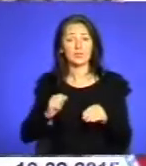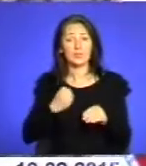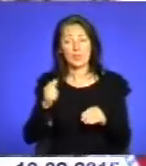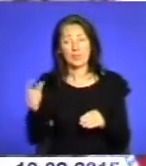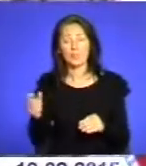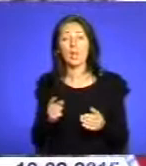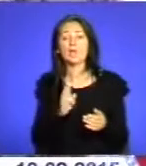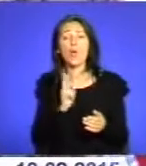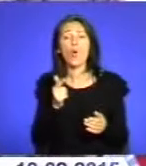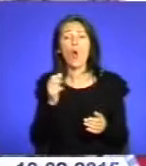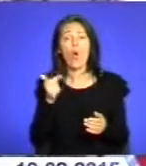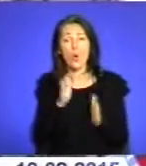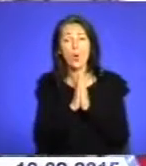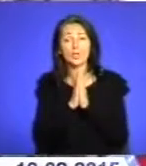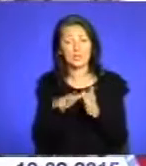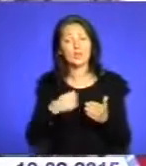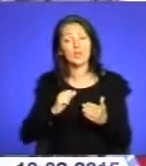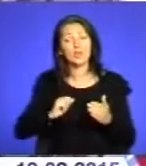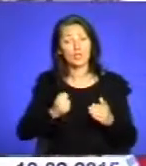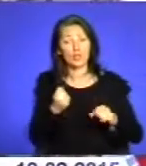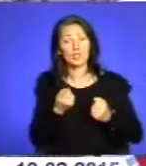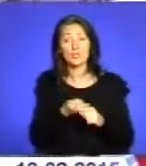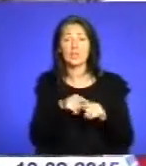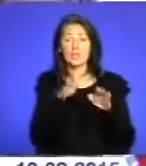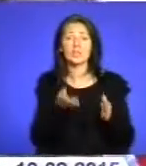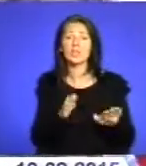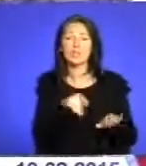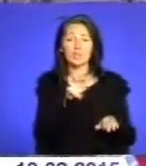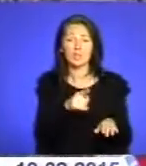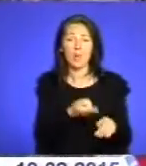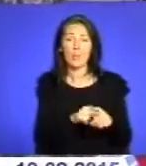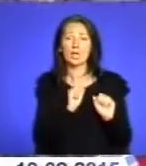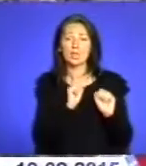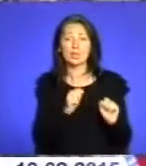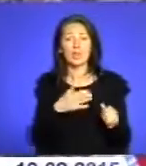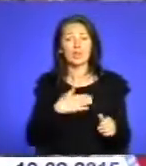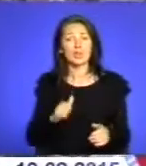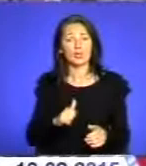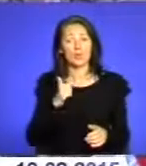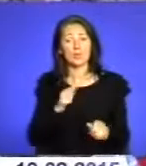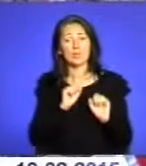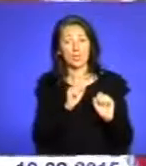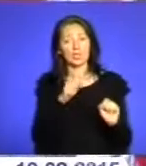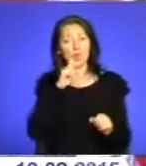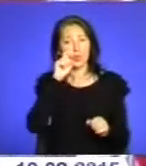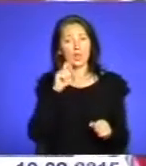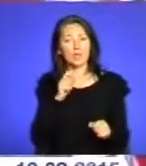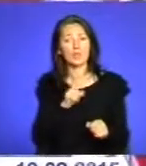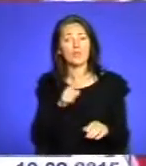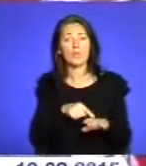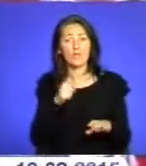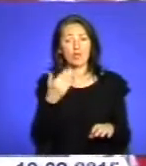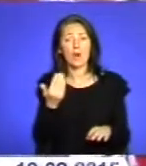товаришів, які там залишились, які відстоюють нашу честь, захищають Україну. Чи відчували